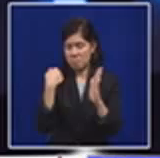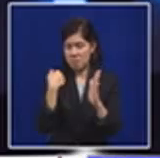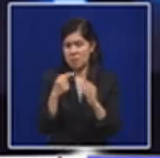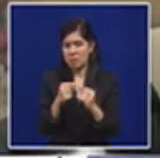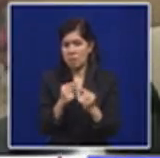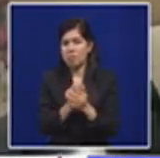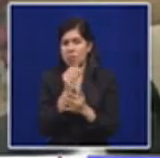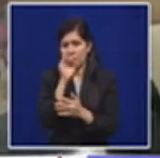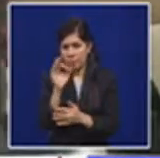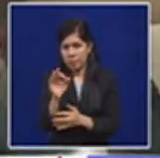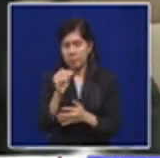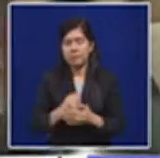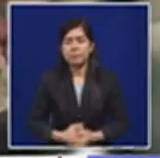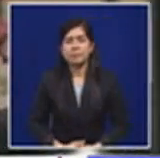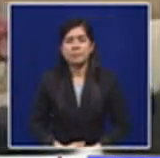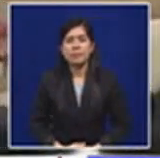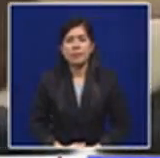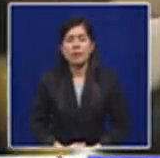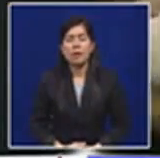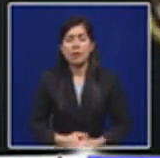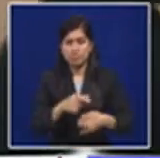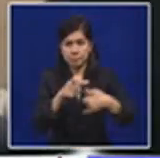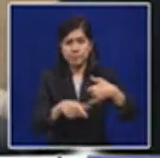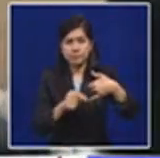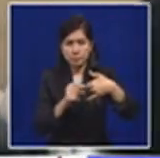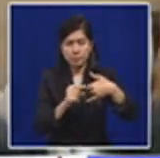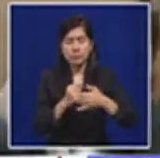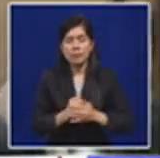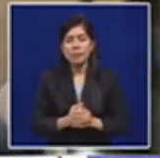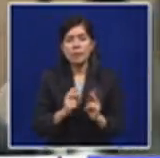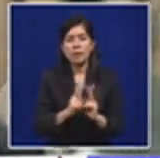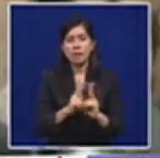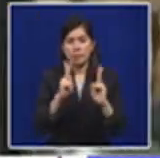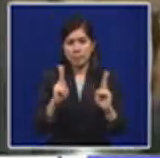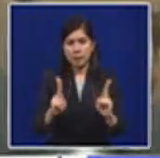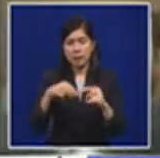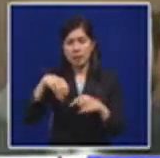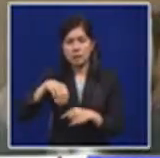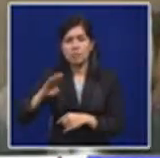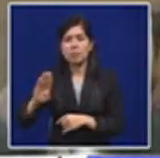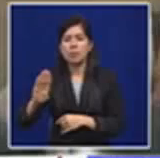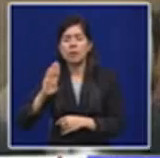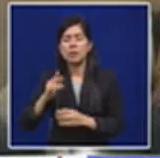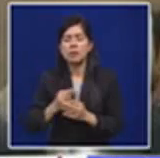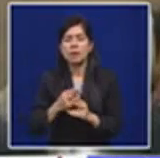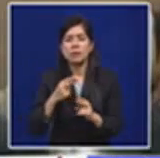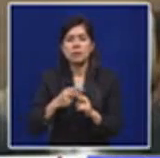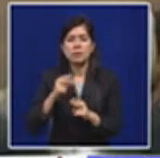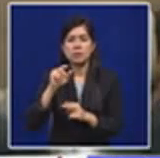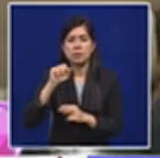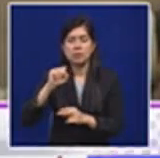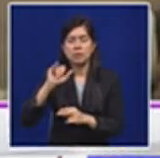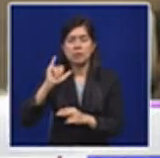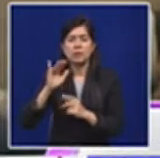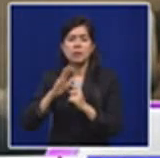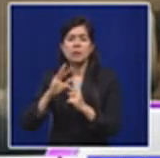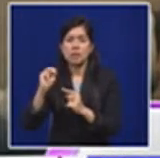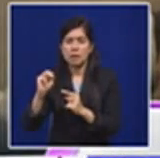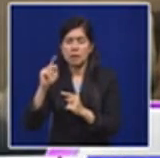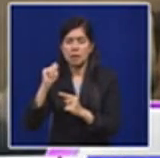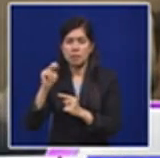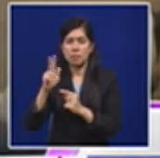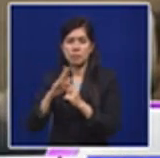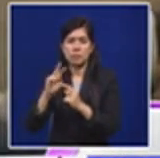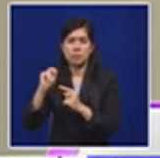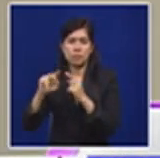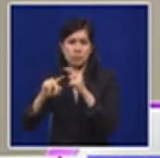ค่ะนายธนงศักดิ์รักษาวงกรรมการผู้จัดการบริษัทสยามทูน่าฟิชเชอรี่และนายสุวิทย์เทพประสิทธิ์กรรม